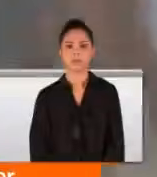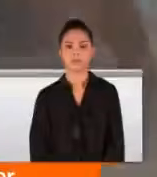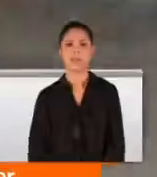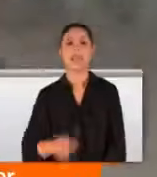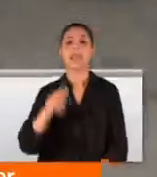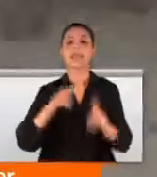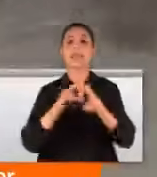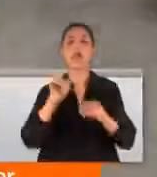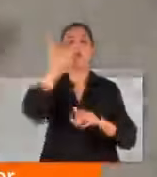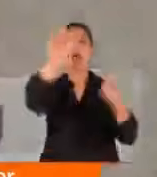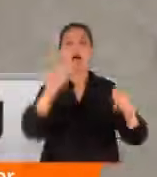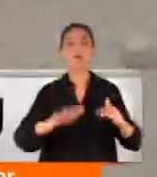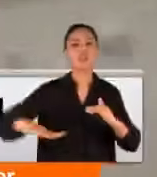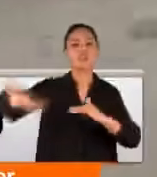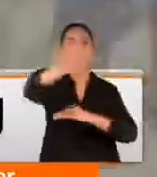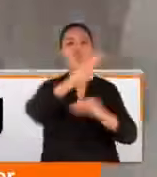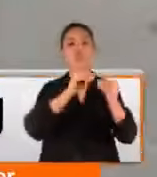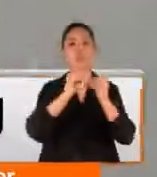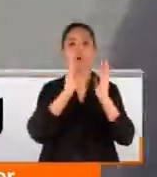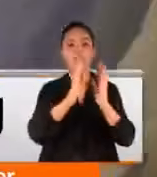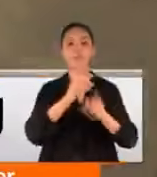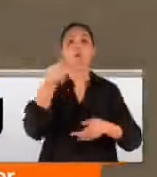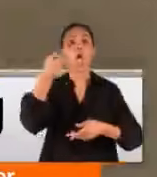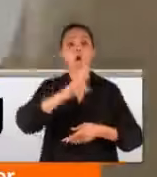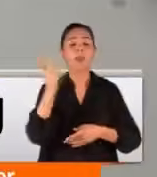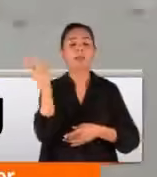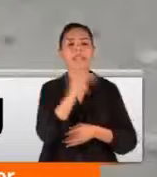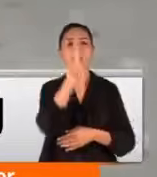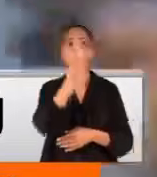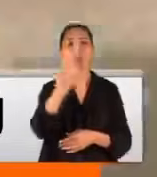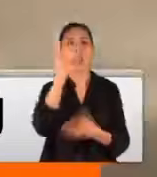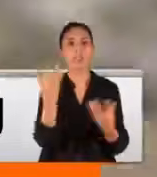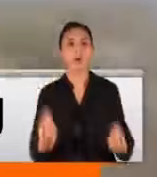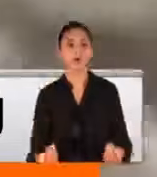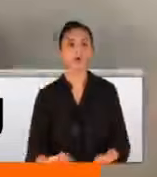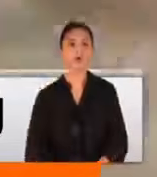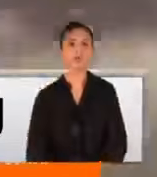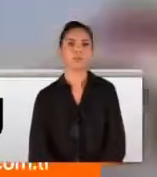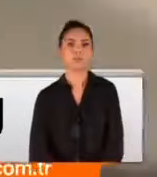Kabil Havalimanı'nın çevresindeki kaos da sürüyor. Ölenlerin sayısı 17'ye ulaştı.